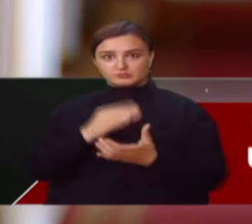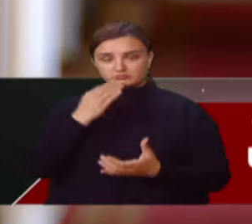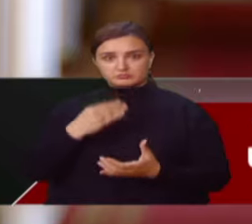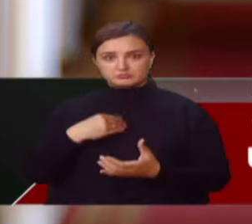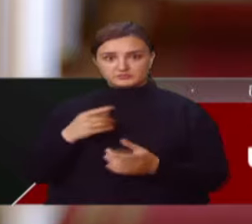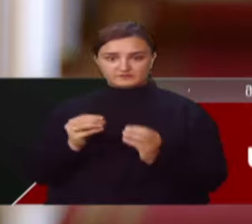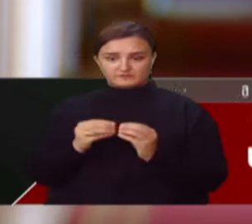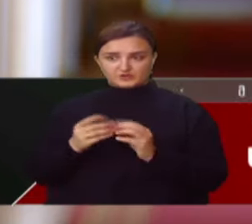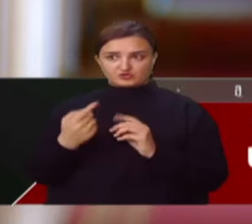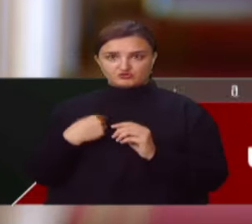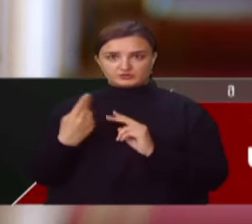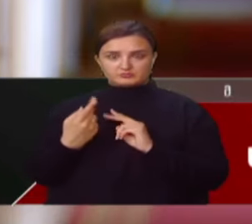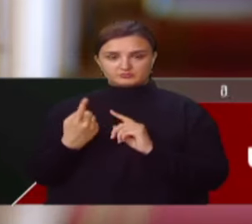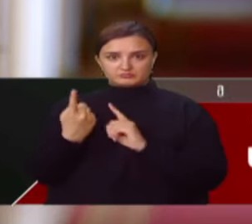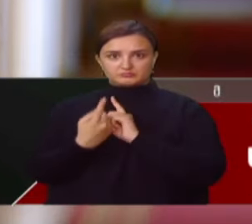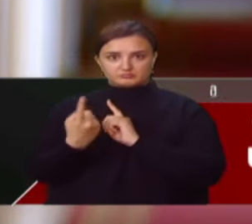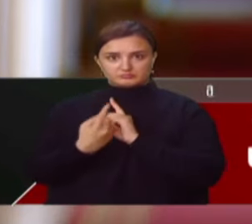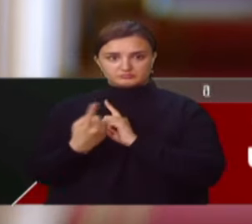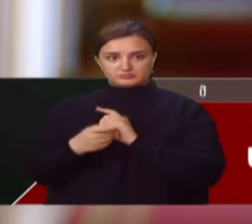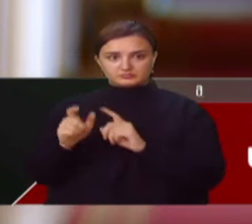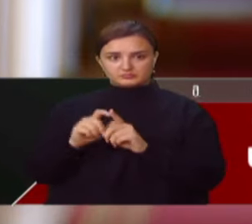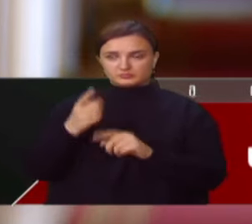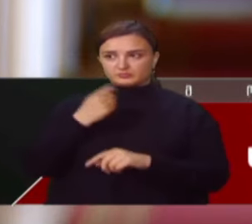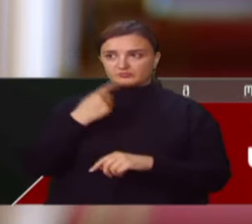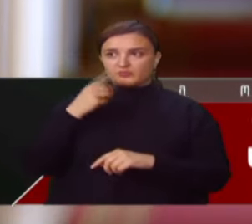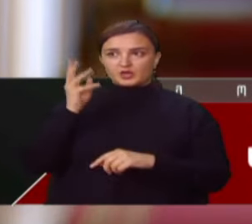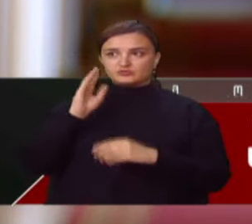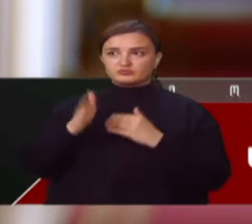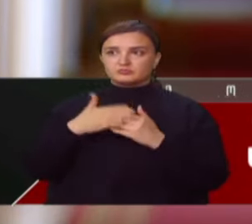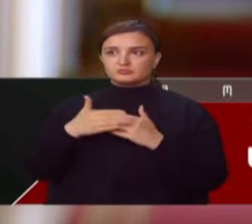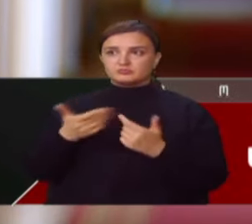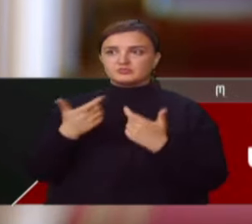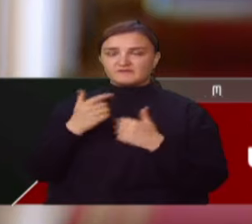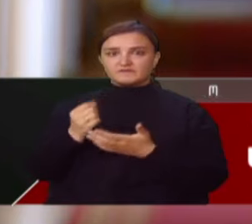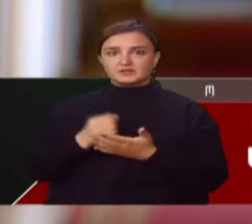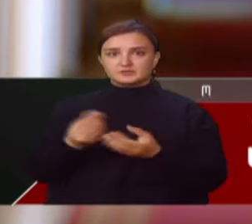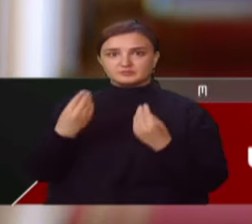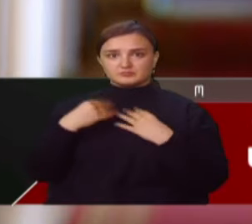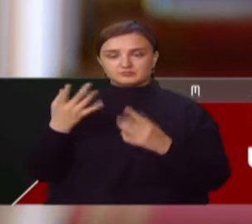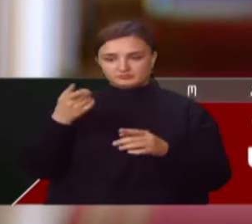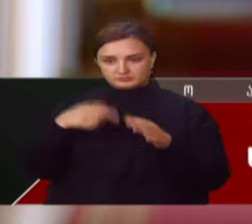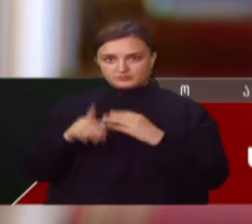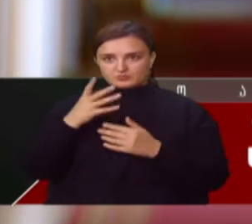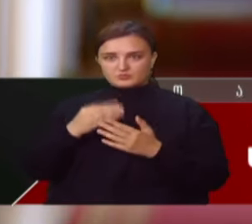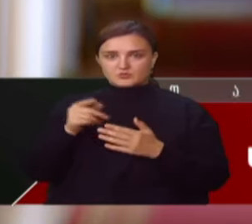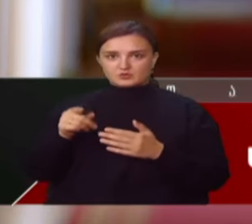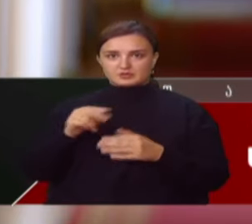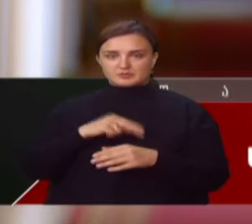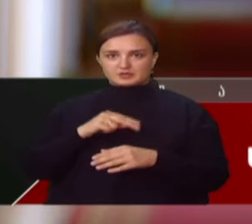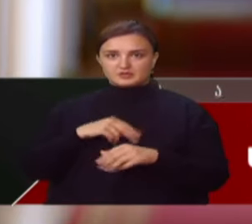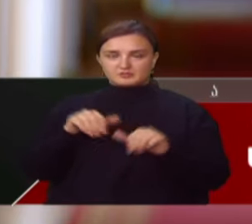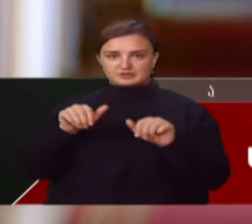ჩვენ ამას იგივეს გვიშლის ელჩი ამას ამბობს მემუქრება ვიზის არმოცემით და მისი სახელმწიფო დეპარტამენტი აქვეყნებს დასკვნას, რომლის